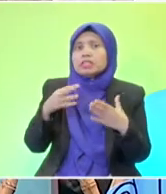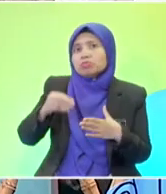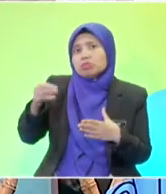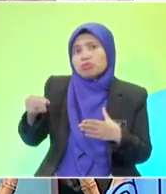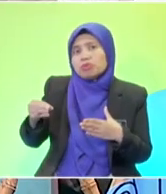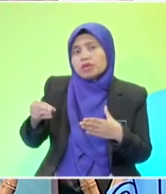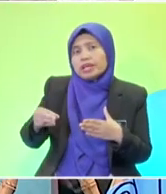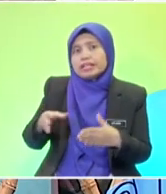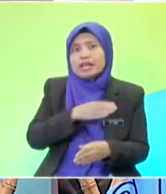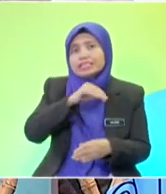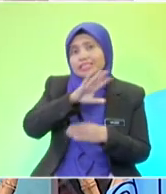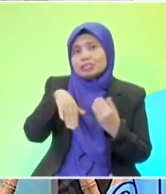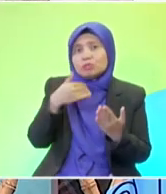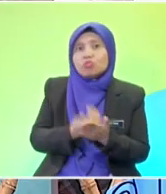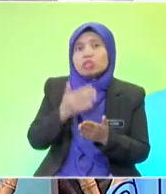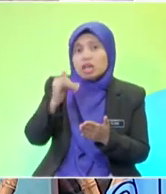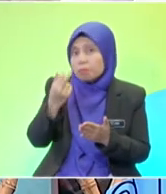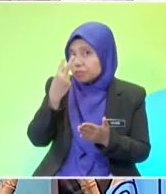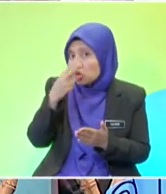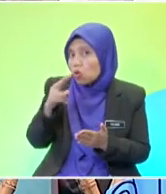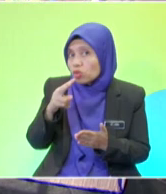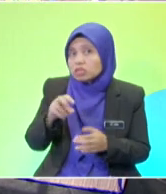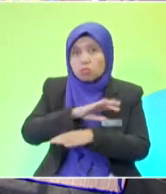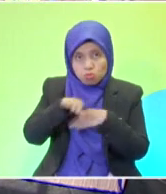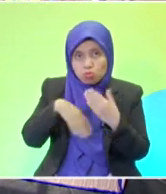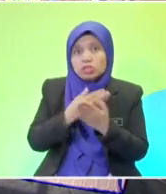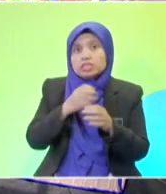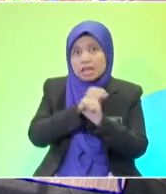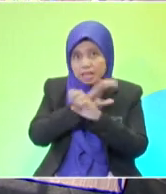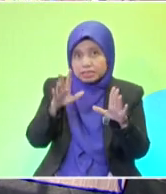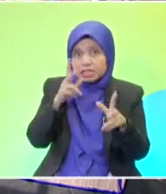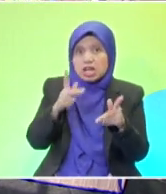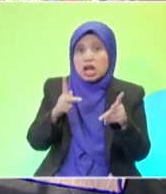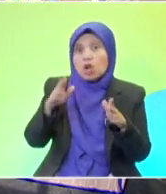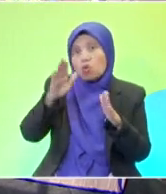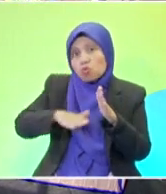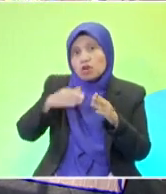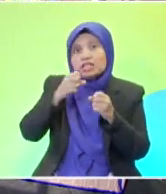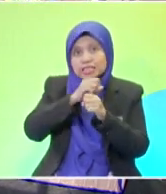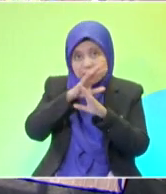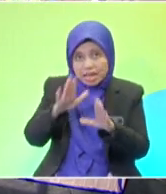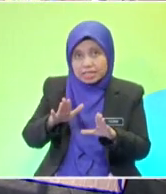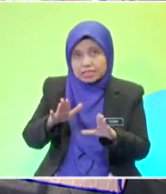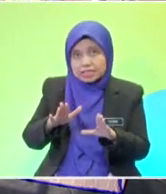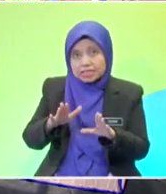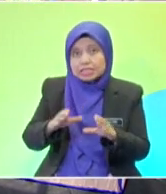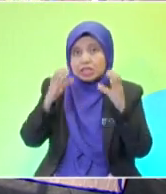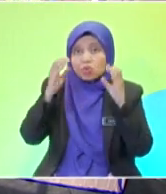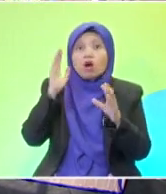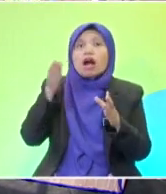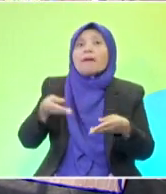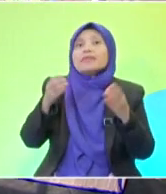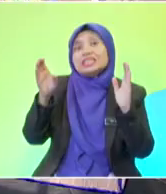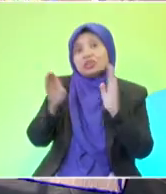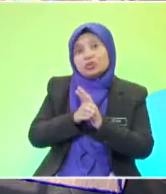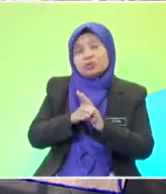yang berada di rumah adakah anda juga jelas kalau kurang jelas saya berikan contoh terlebih dahulu